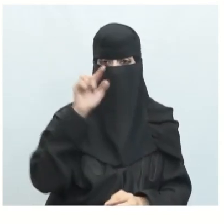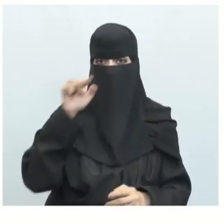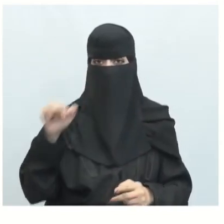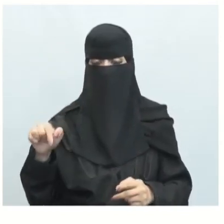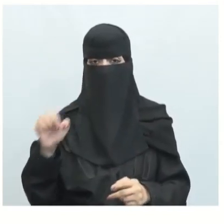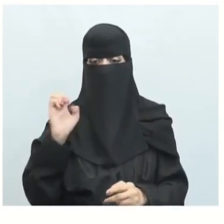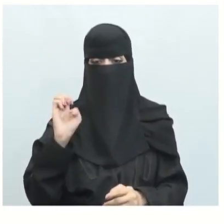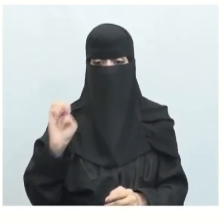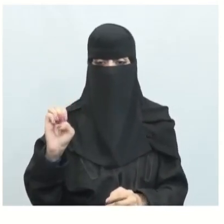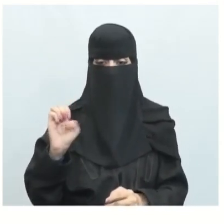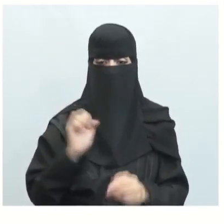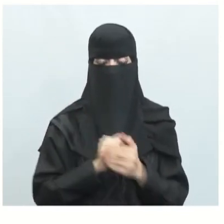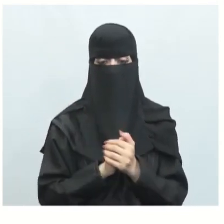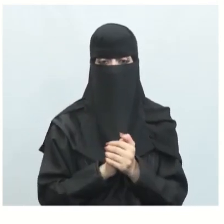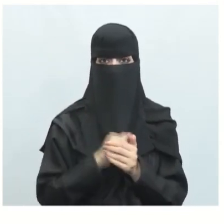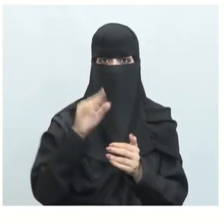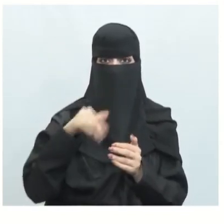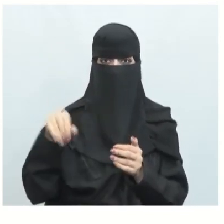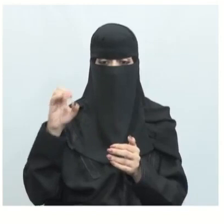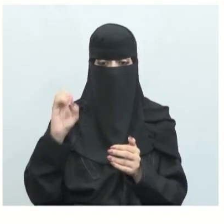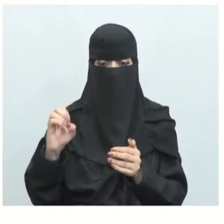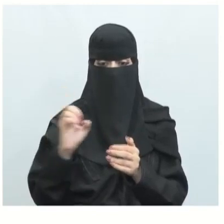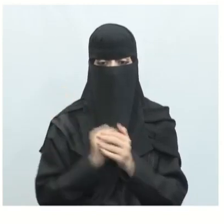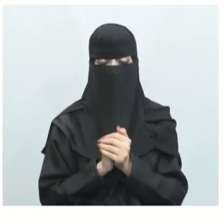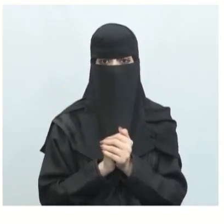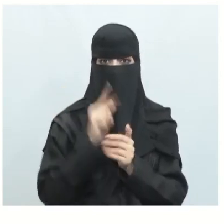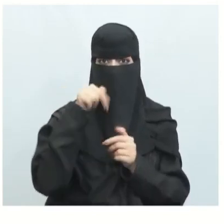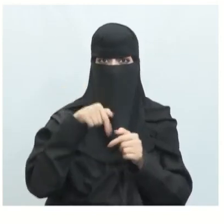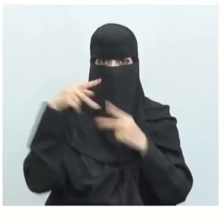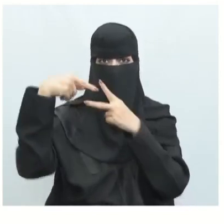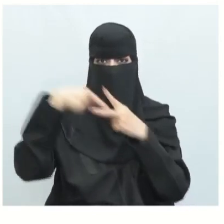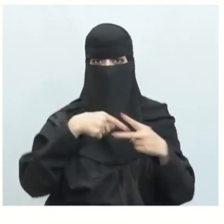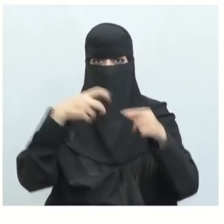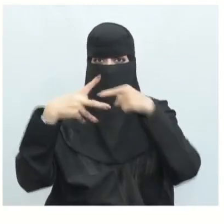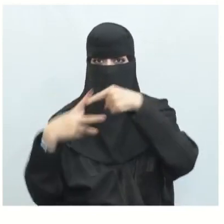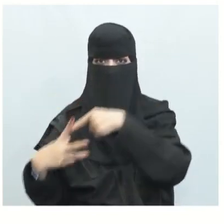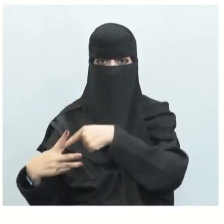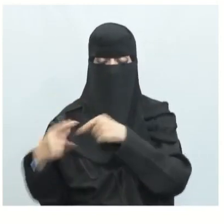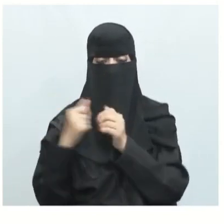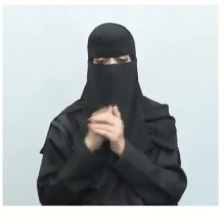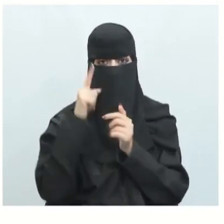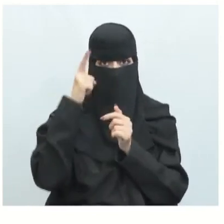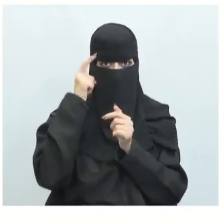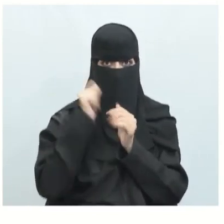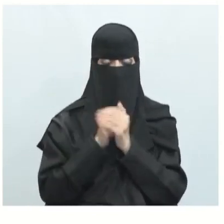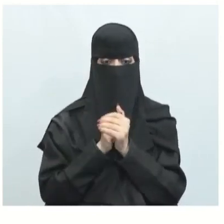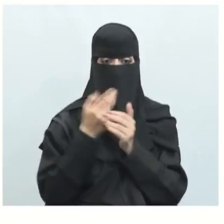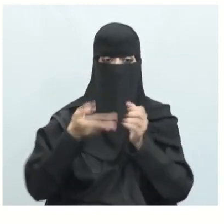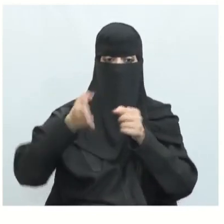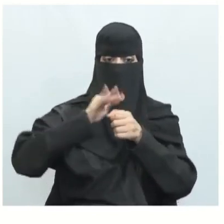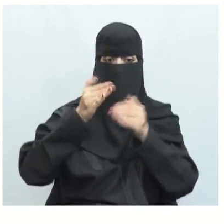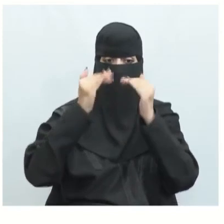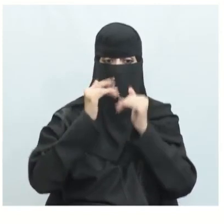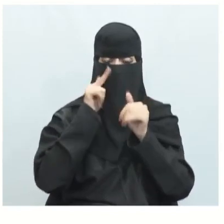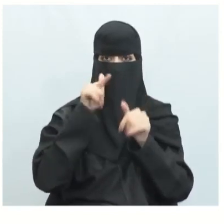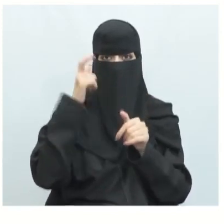ي اتجه الى الدي وي سهمين في اتجاه المخطط بعد ذلك